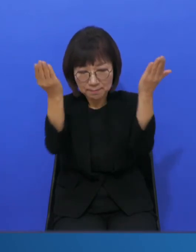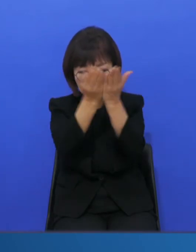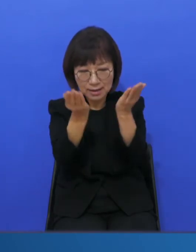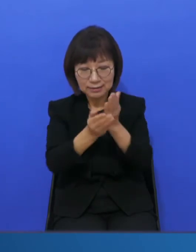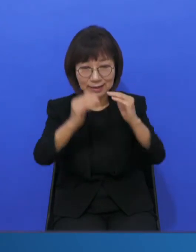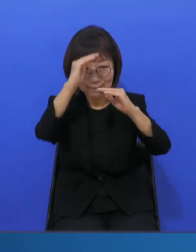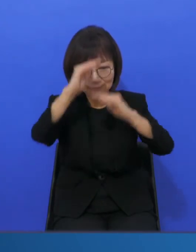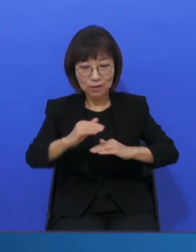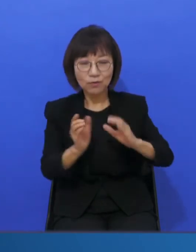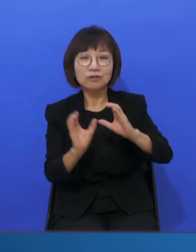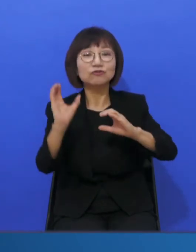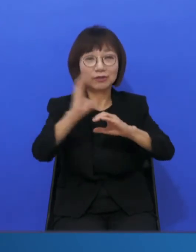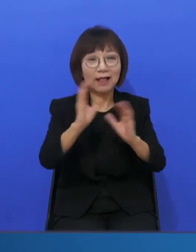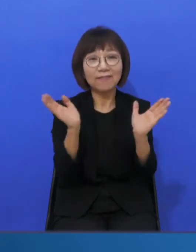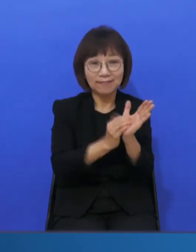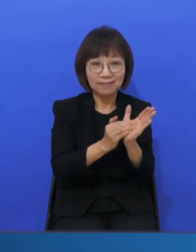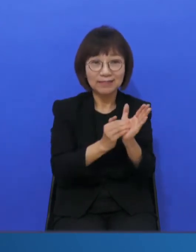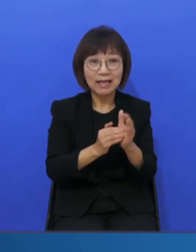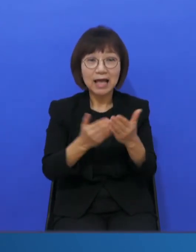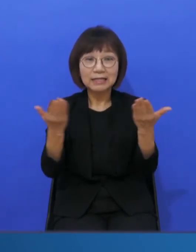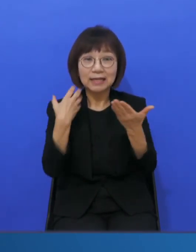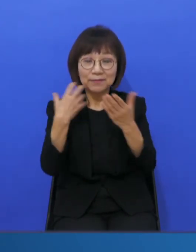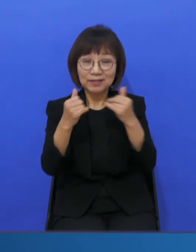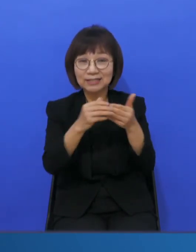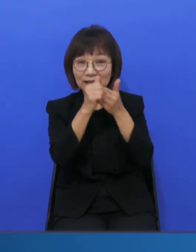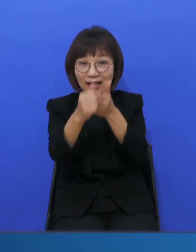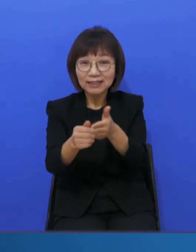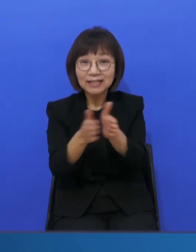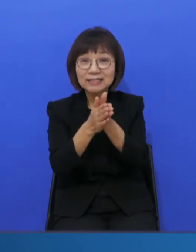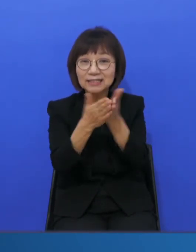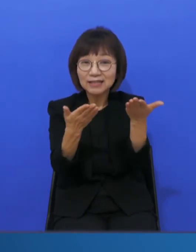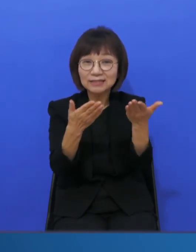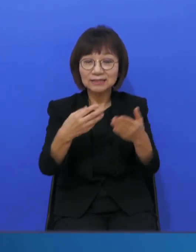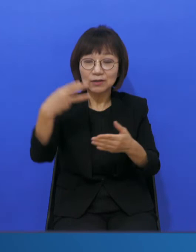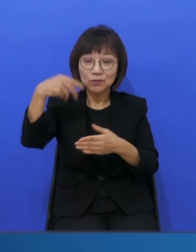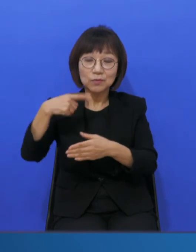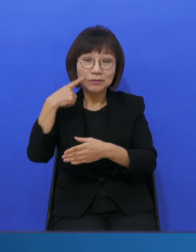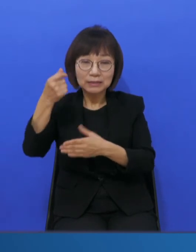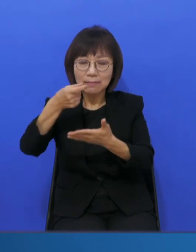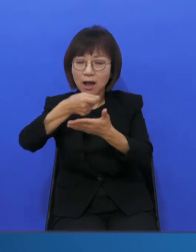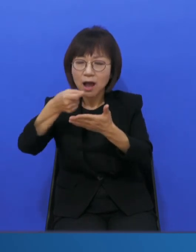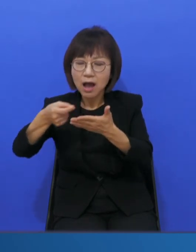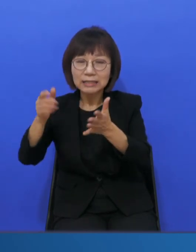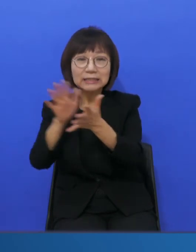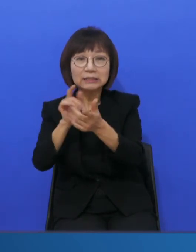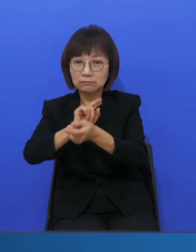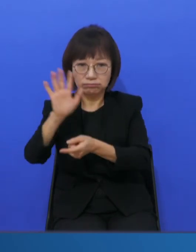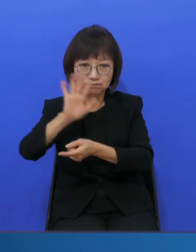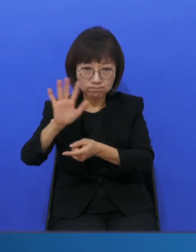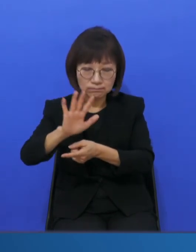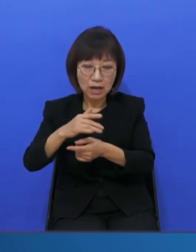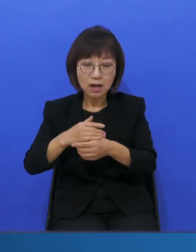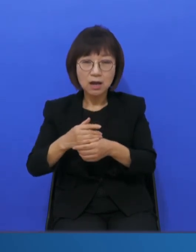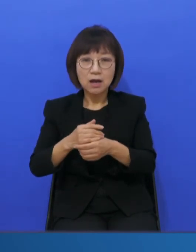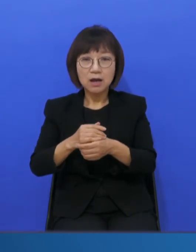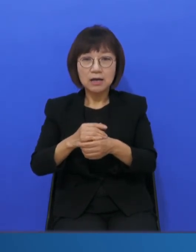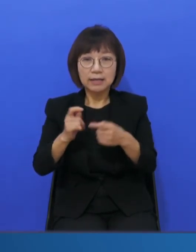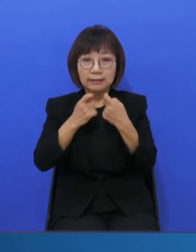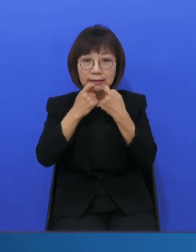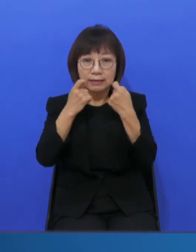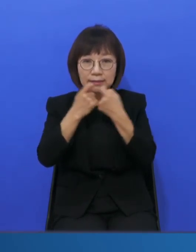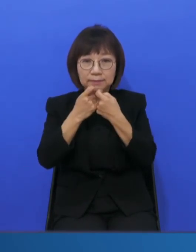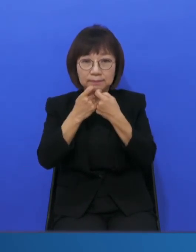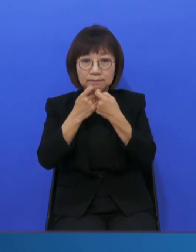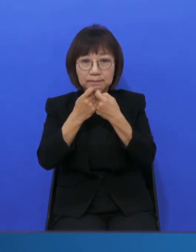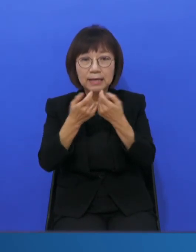추가 보완했습니다. 사명자 가이드의 경우 류광수 목사가 직접 쓰지 않은 부록으로 실렸던 팀사역자